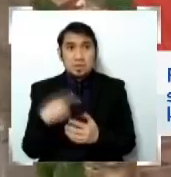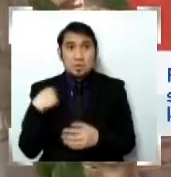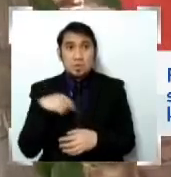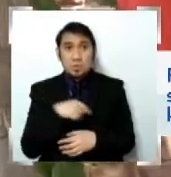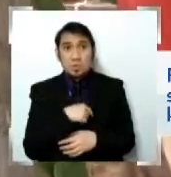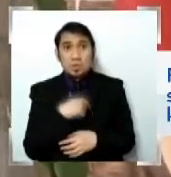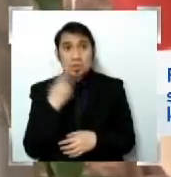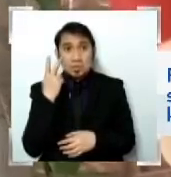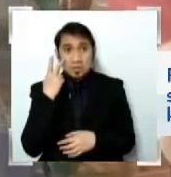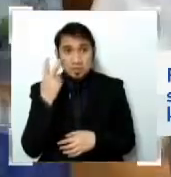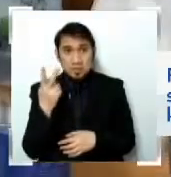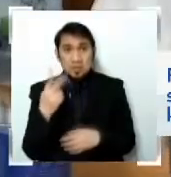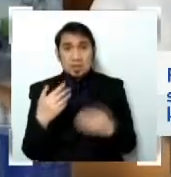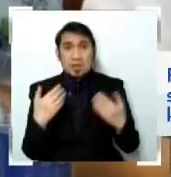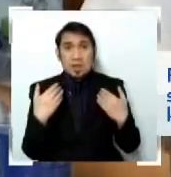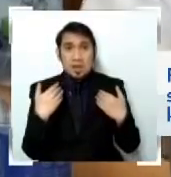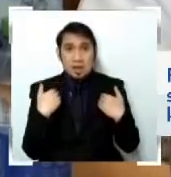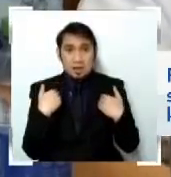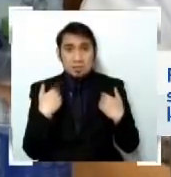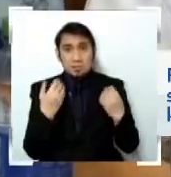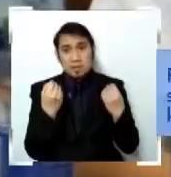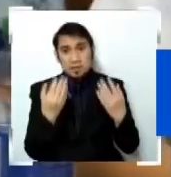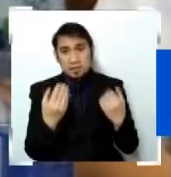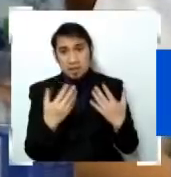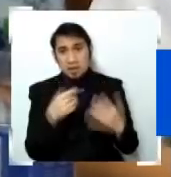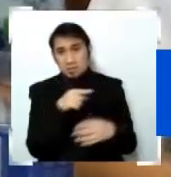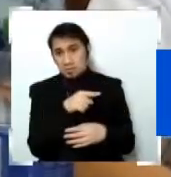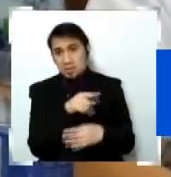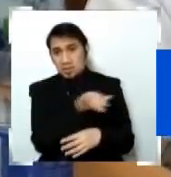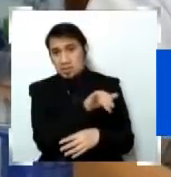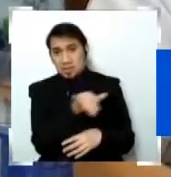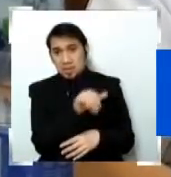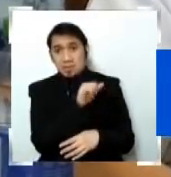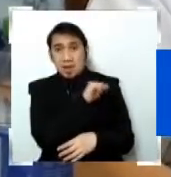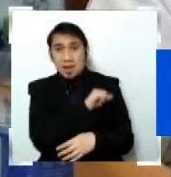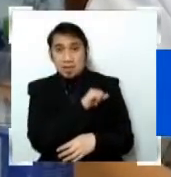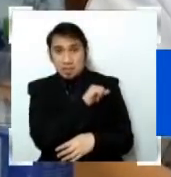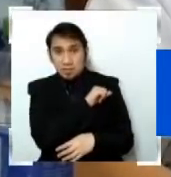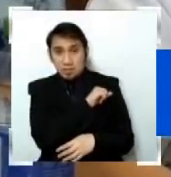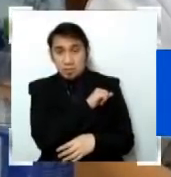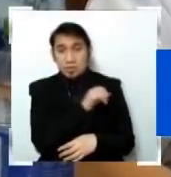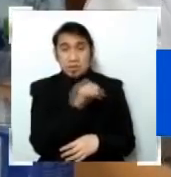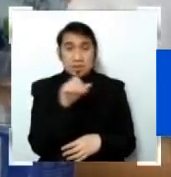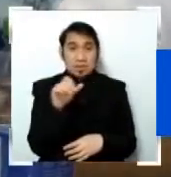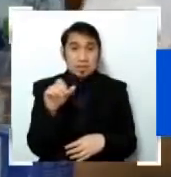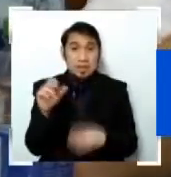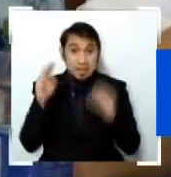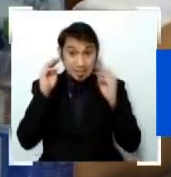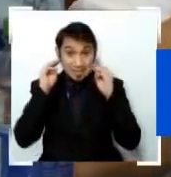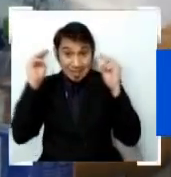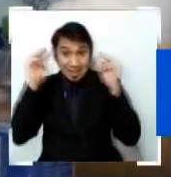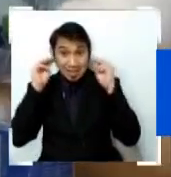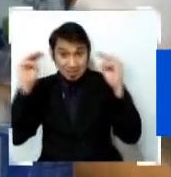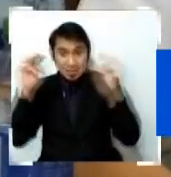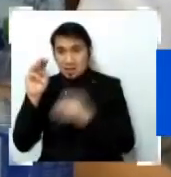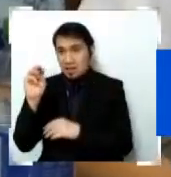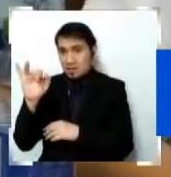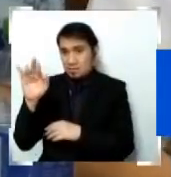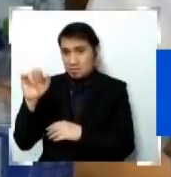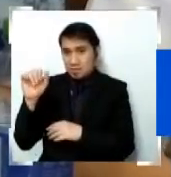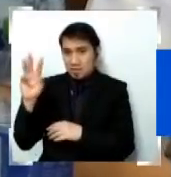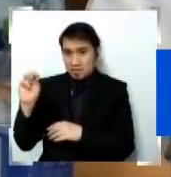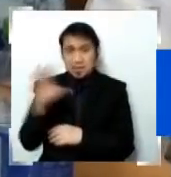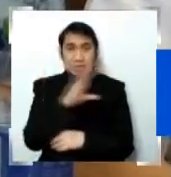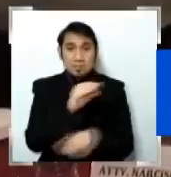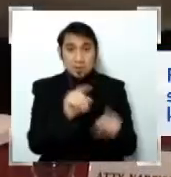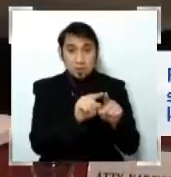maraming katangian na similar si former Senator Miriam Santiago at si Mayor Sara